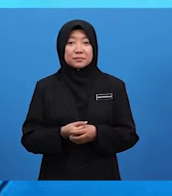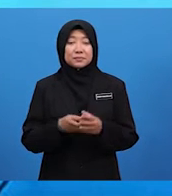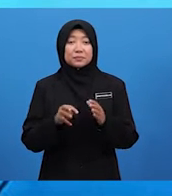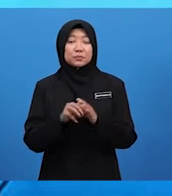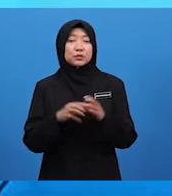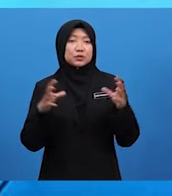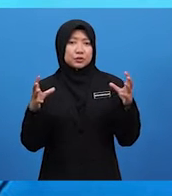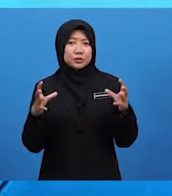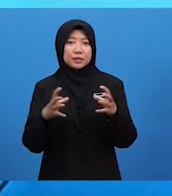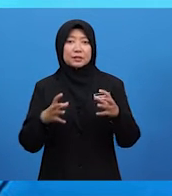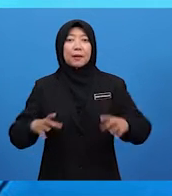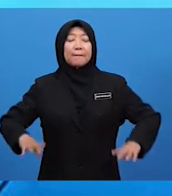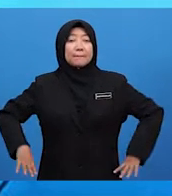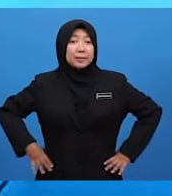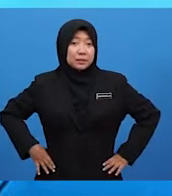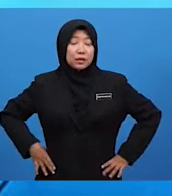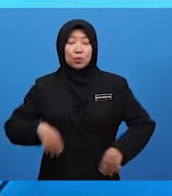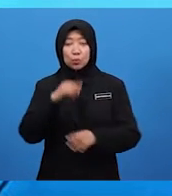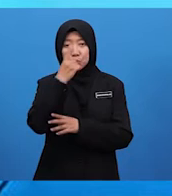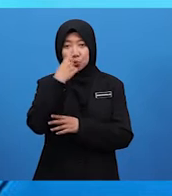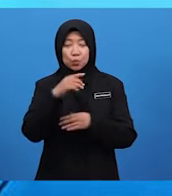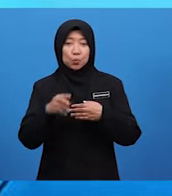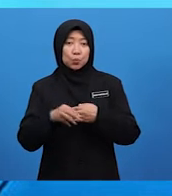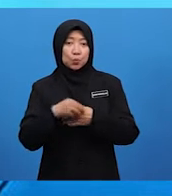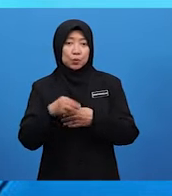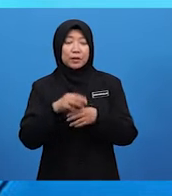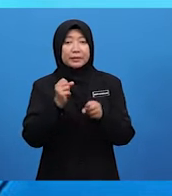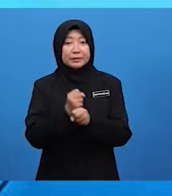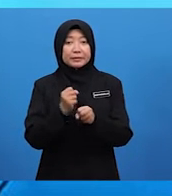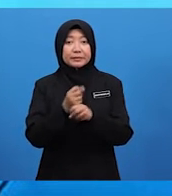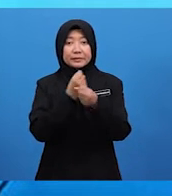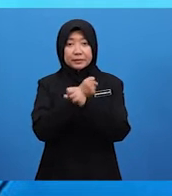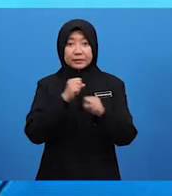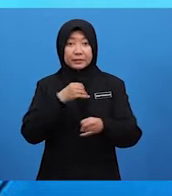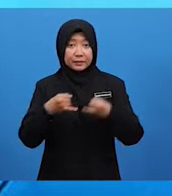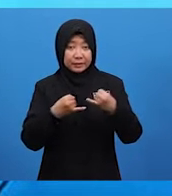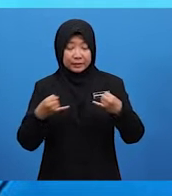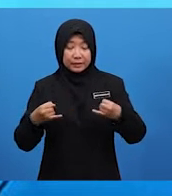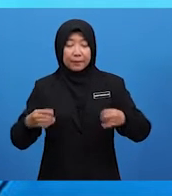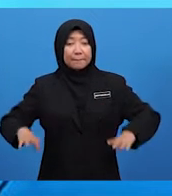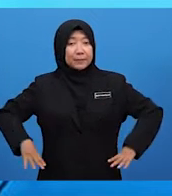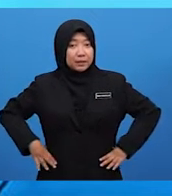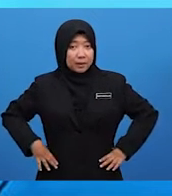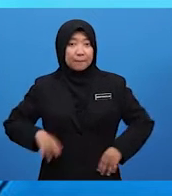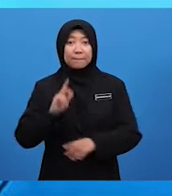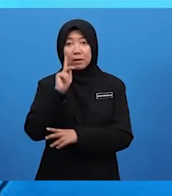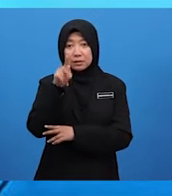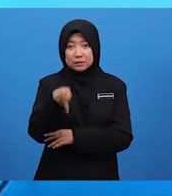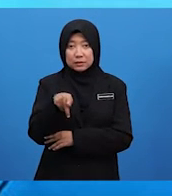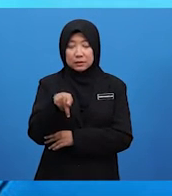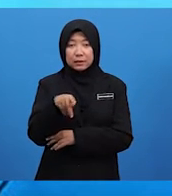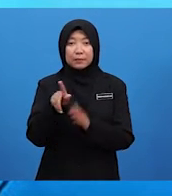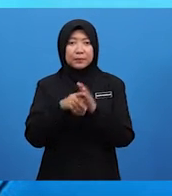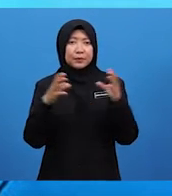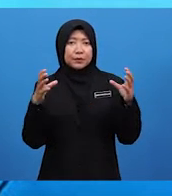pengeras pinggang. Untuk memudahkan kerja penyediaan ikatan pinggang, sila pastikan